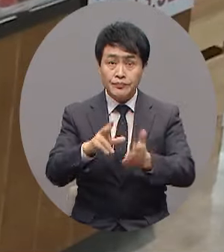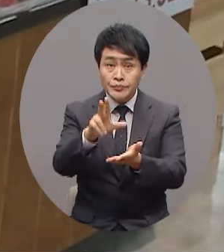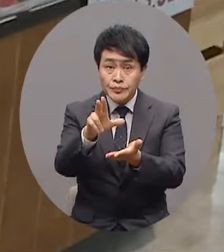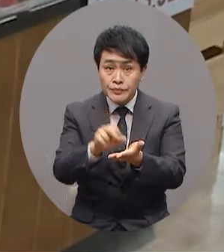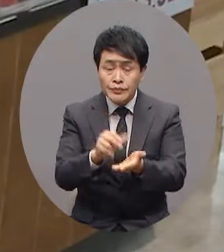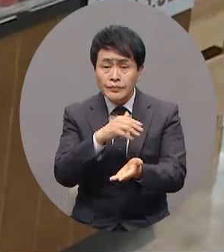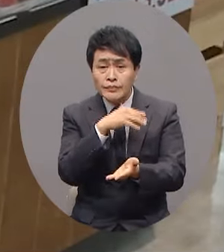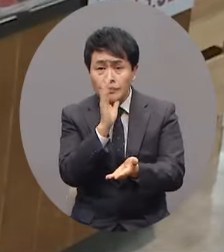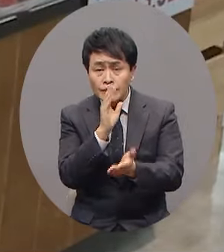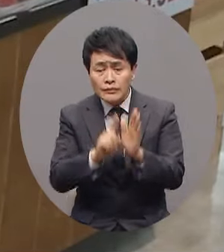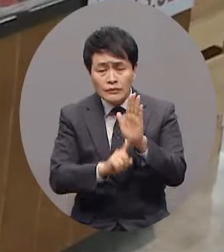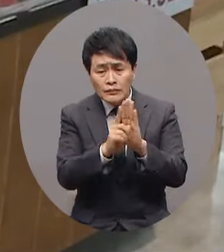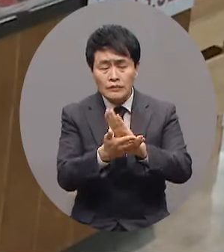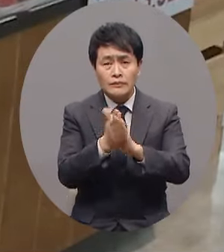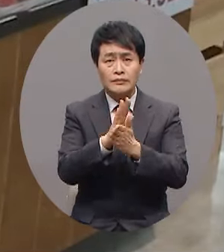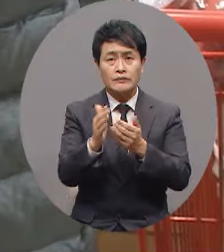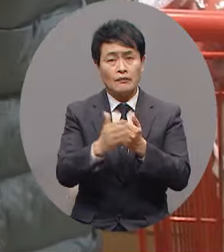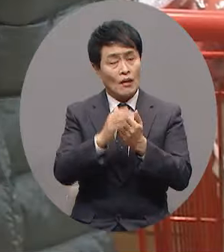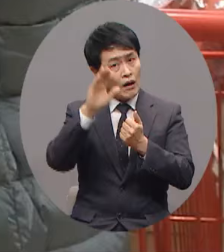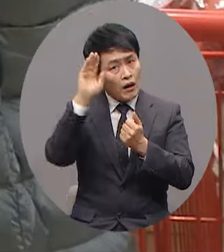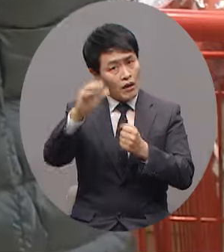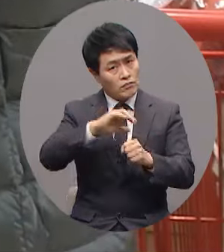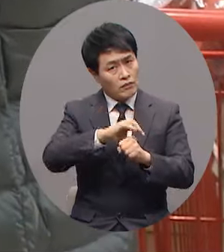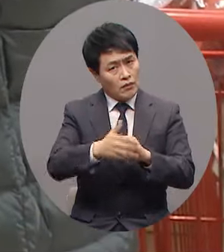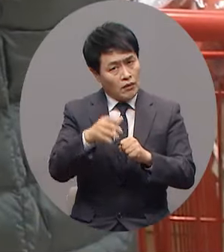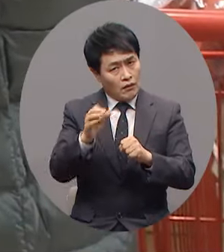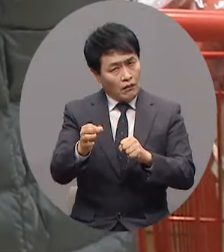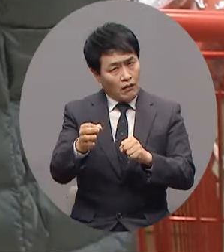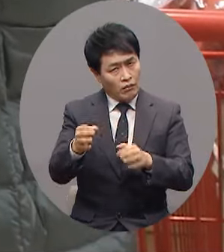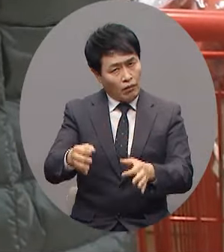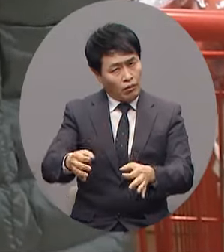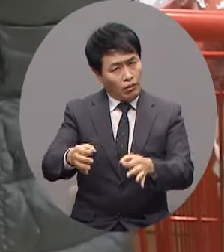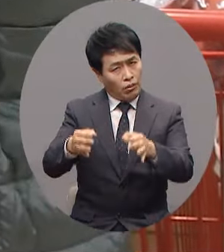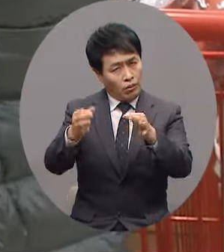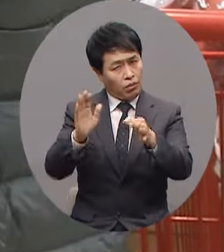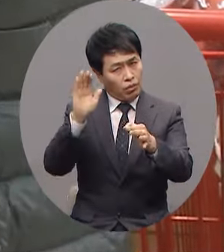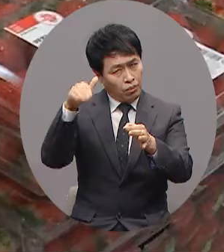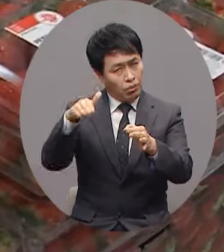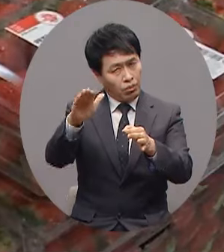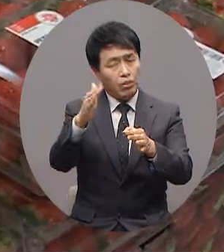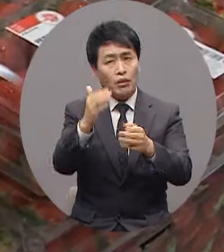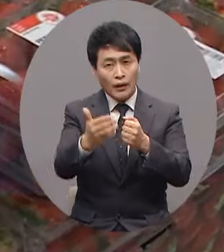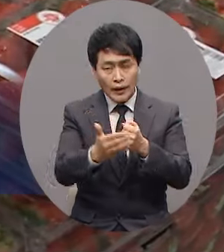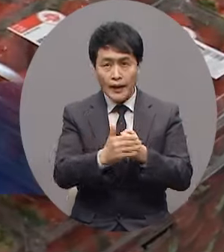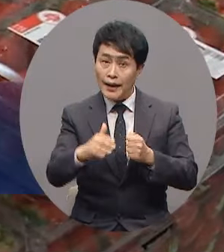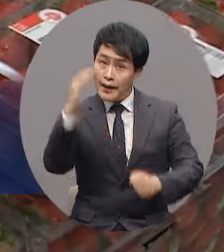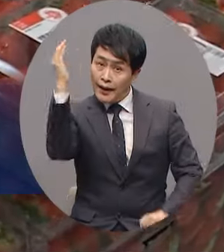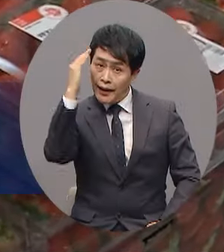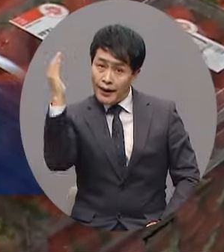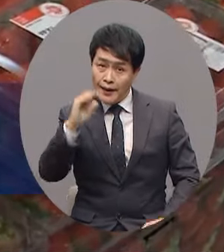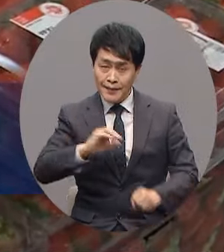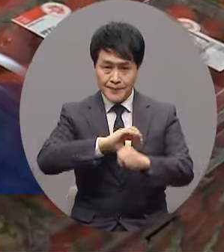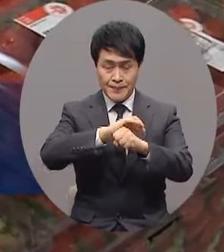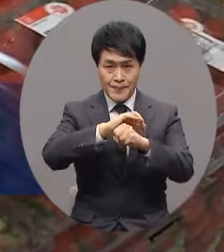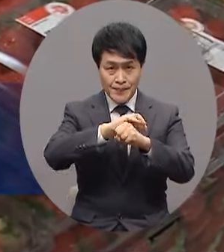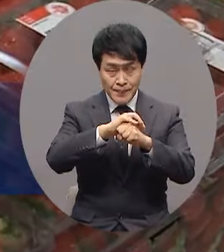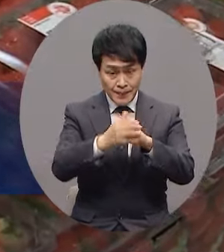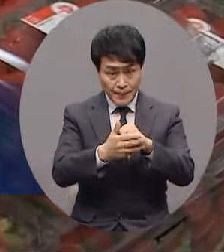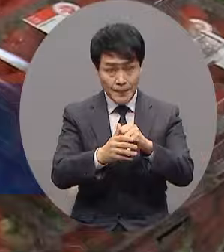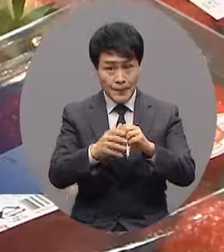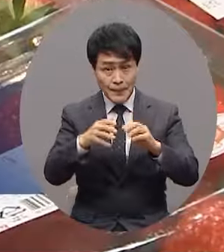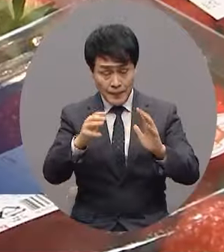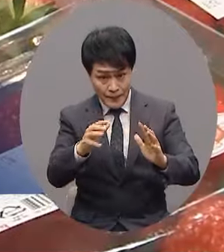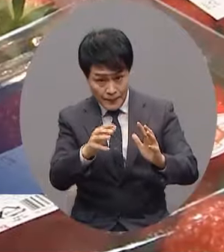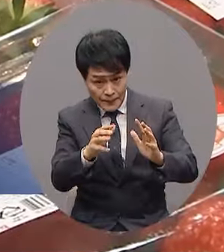문제는 고령화와 기후 변화 등으로 앞으로도 과일값이 불안정할 가능성이 높다는 겁니다. 앞으로 우리나라 그 과일 그 생산